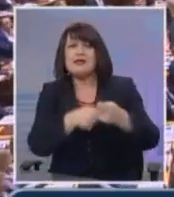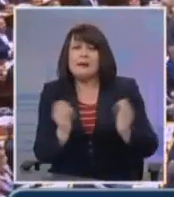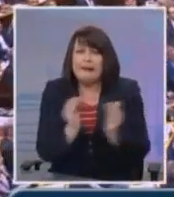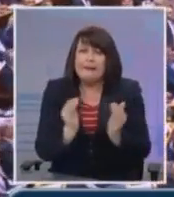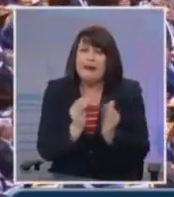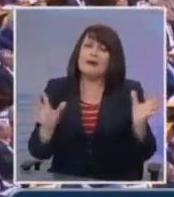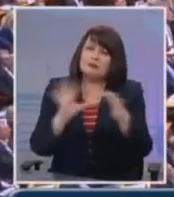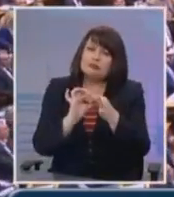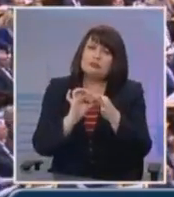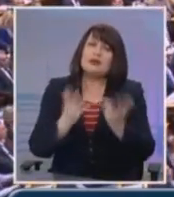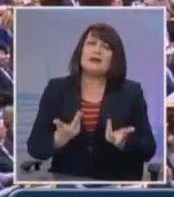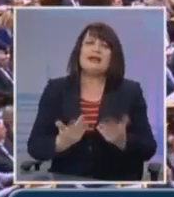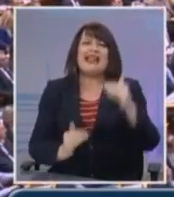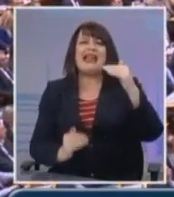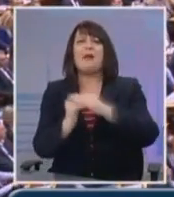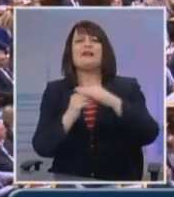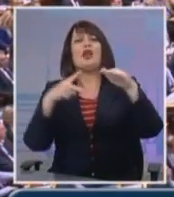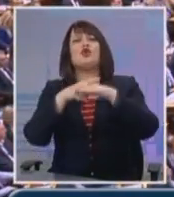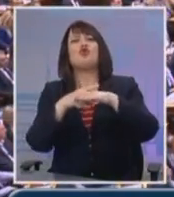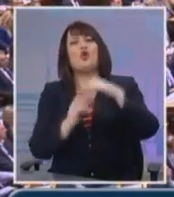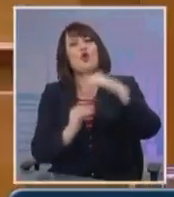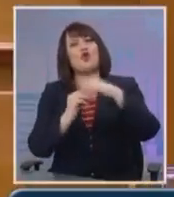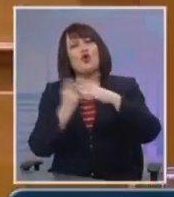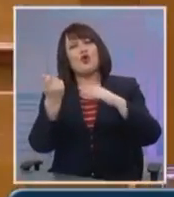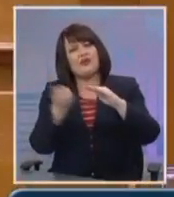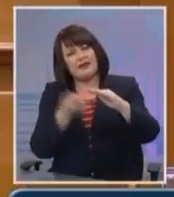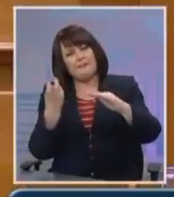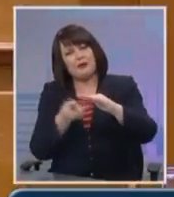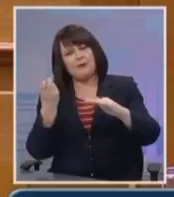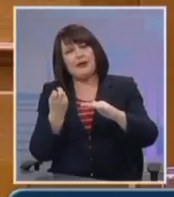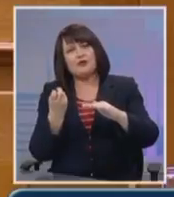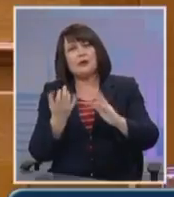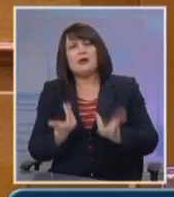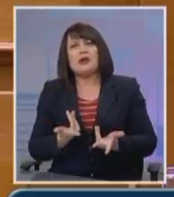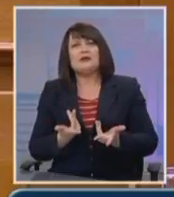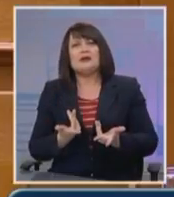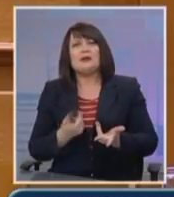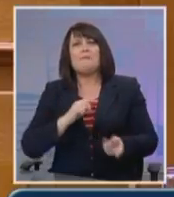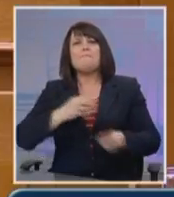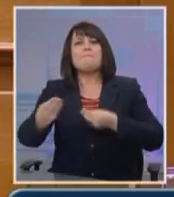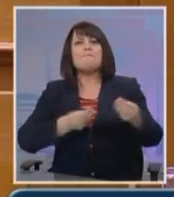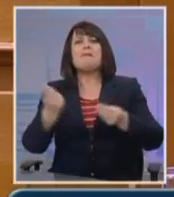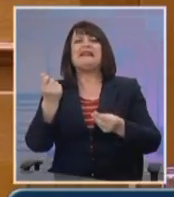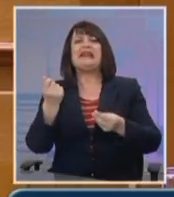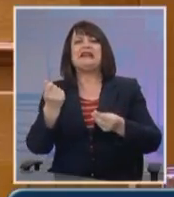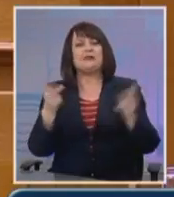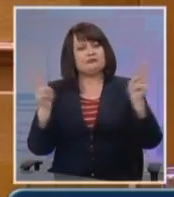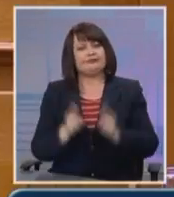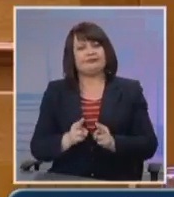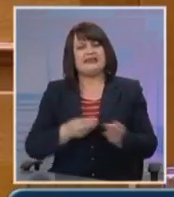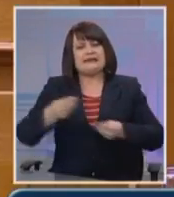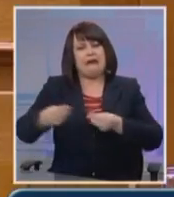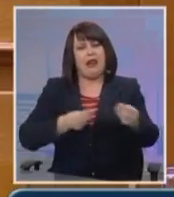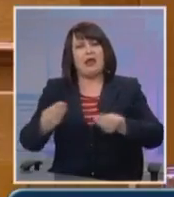εκμεταλλεύεται τα capital controls για να μειώσει δραστικά τις συναλλαγές σε μετρητά. Και βέβαια,